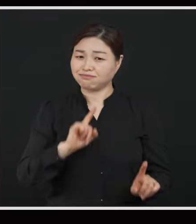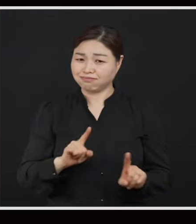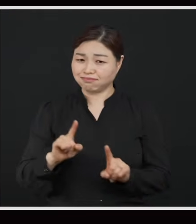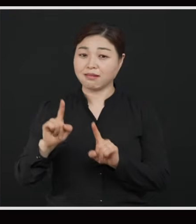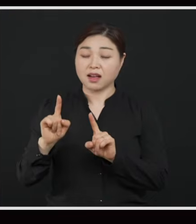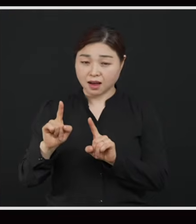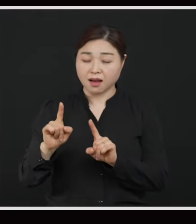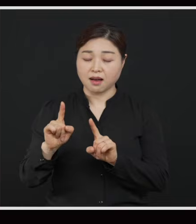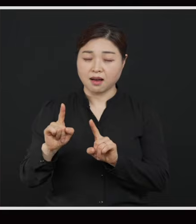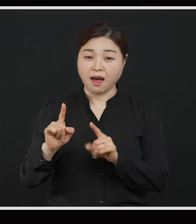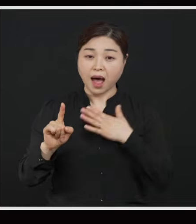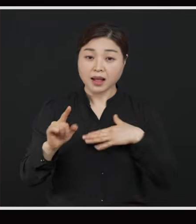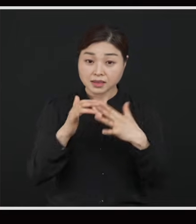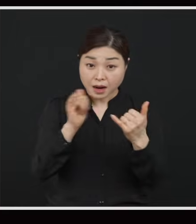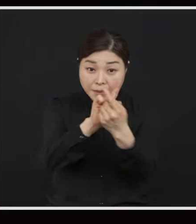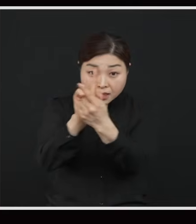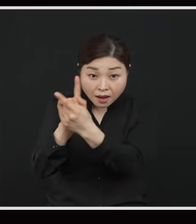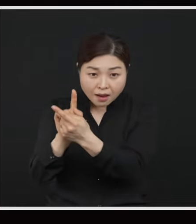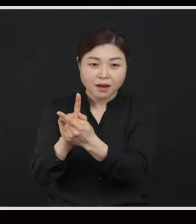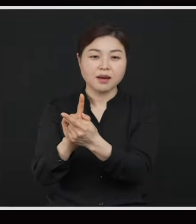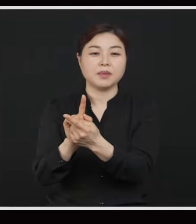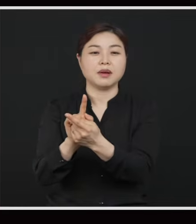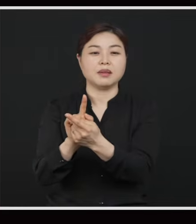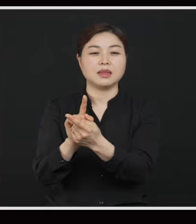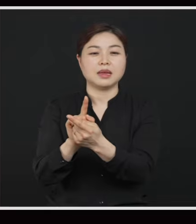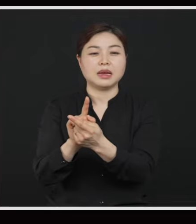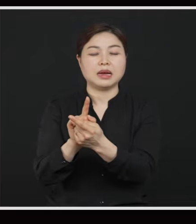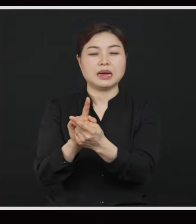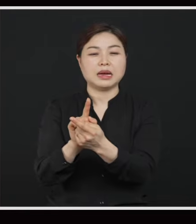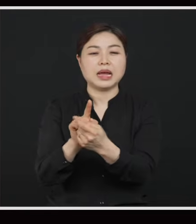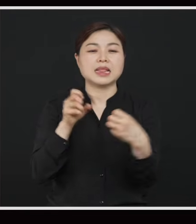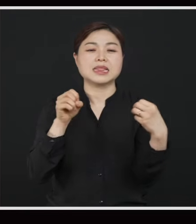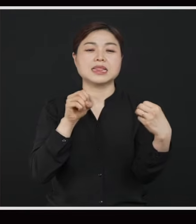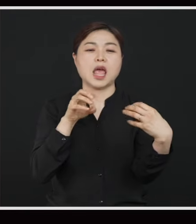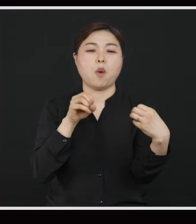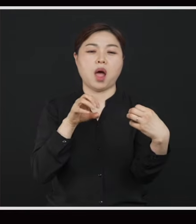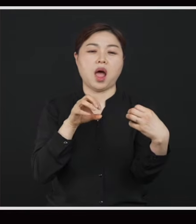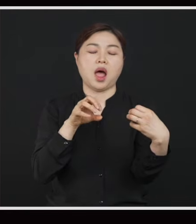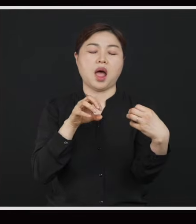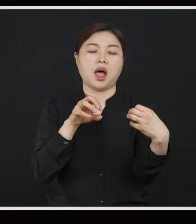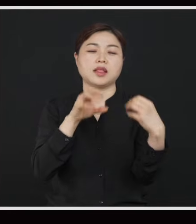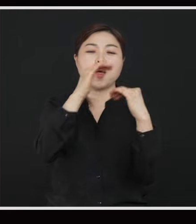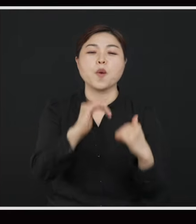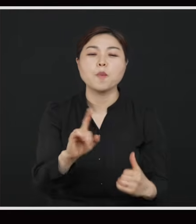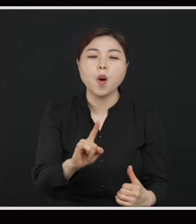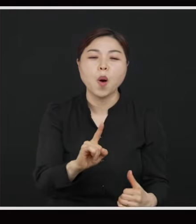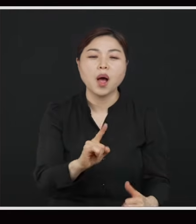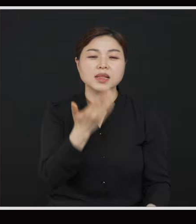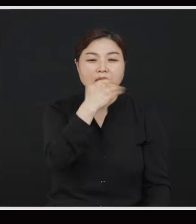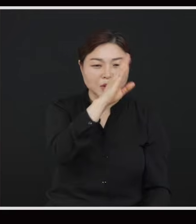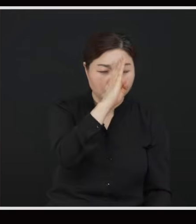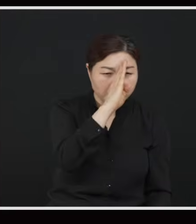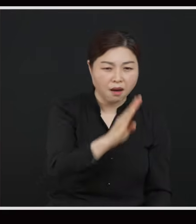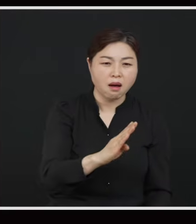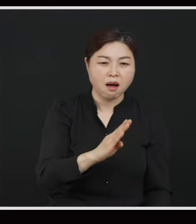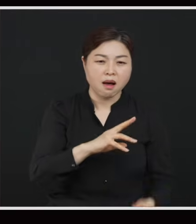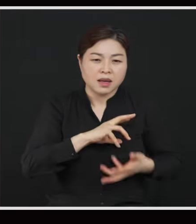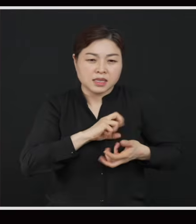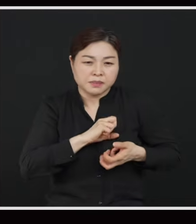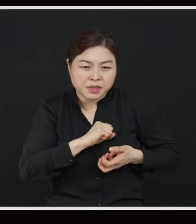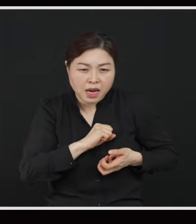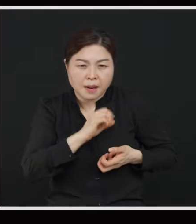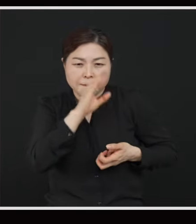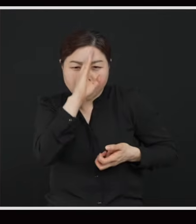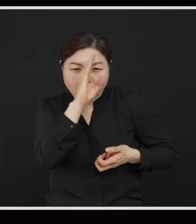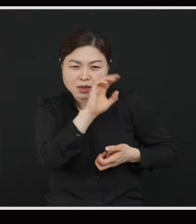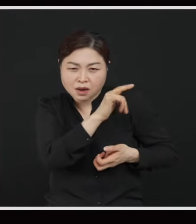정도 됐더니 지인들 만나면은 주요 화제가 당뇨병, 심혈관계 질환이에요.